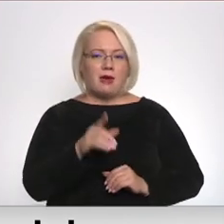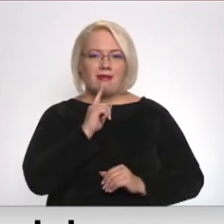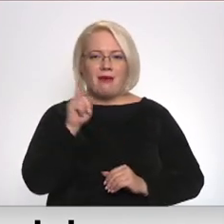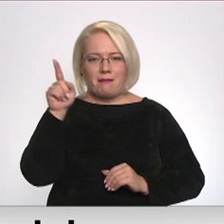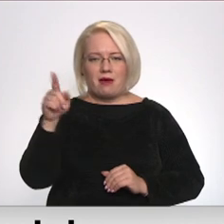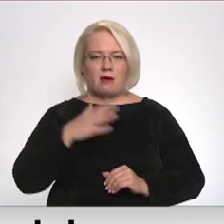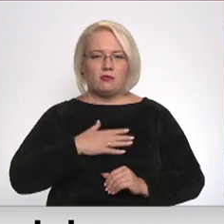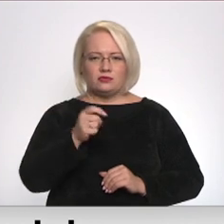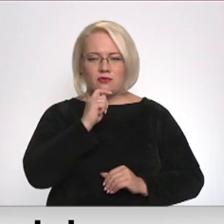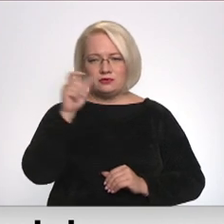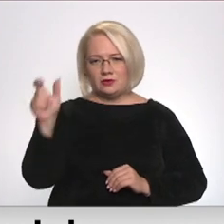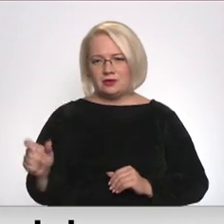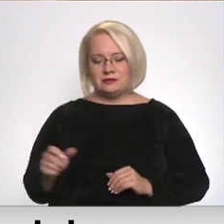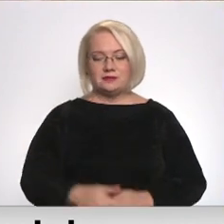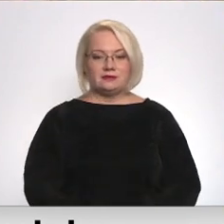Ģirts Zvirbulis.